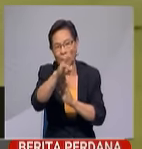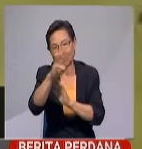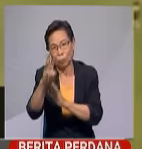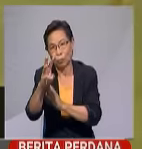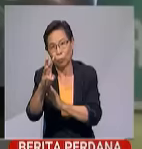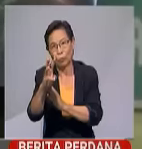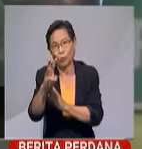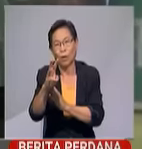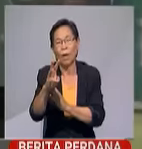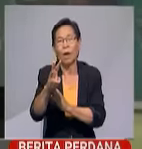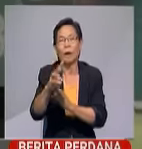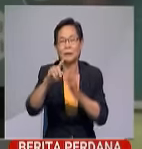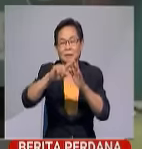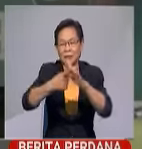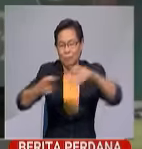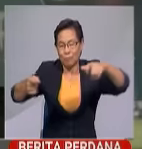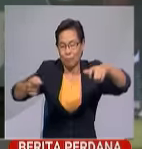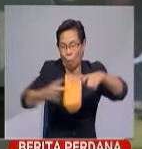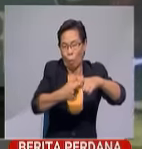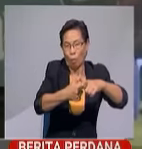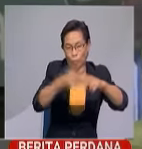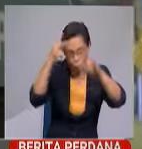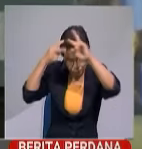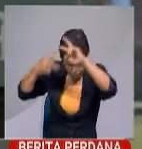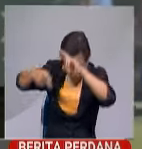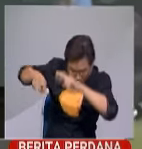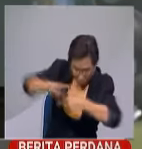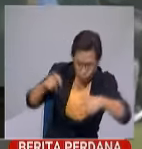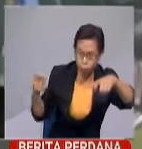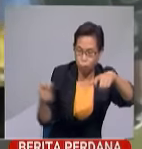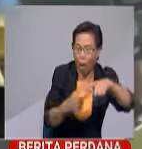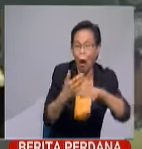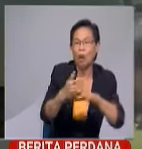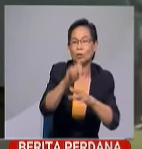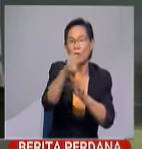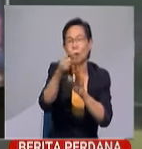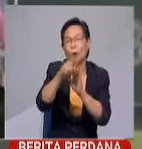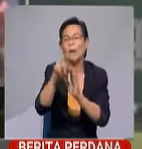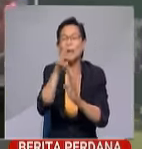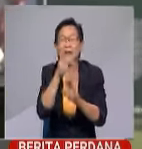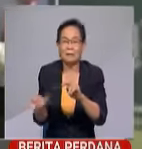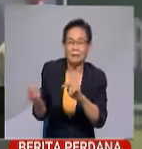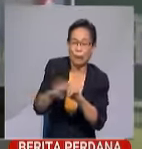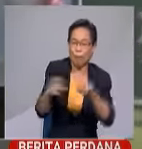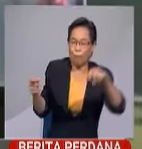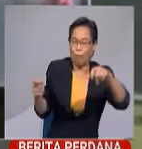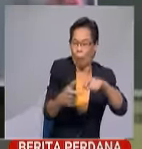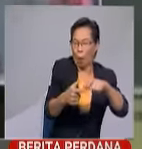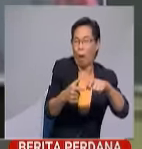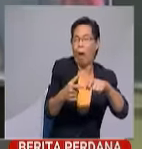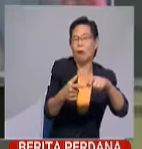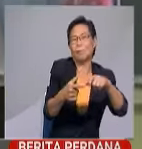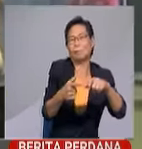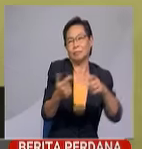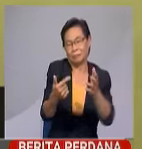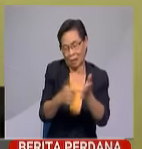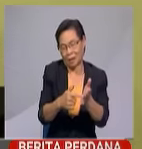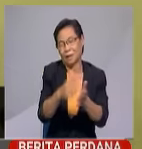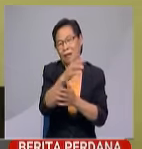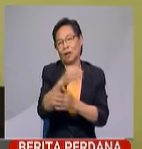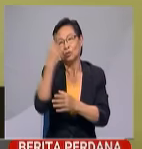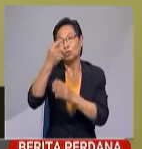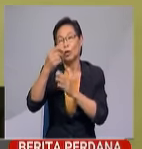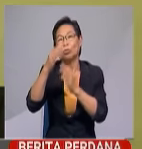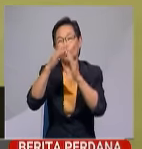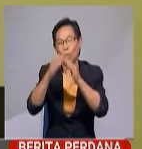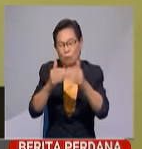ke-66, KPCC membuka tirai jaringan menerusi tandukan. 10 minit kemudian, Kedah menggandakan gol menerusi Muhammad Haidin Azman. Walaupun tuan rumah